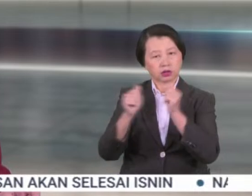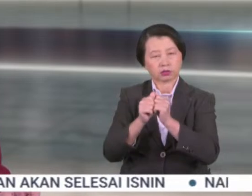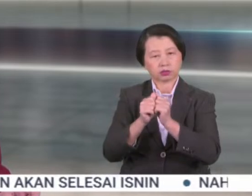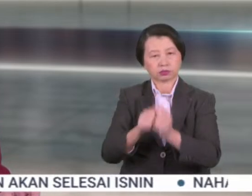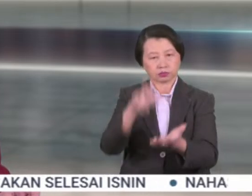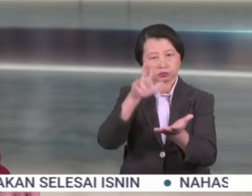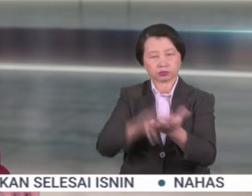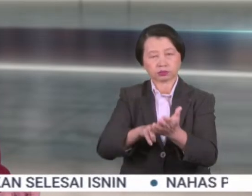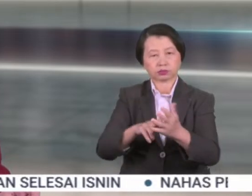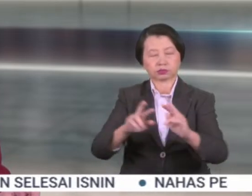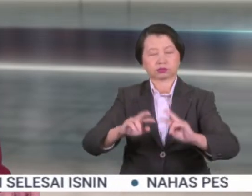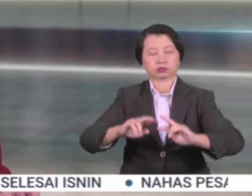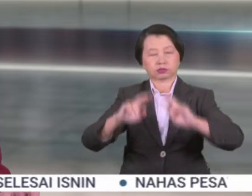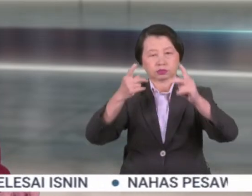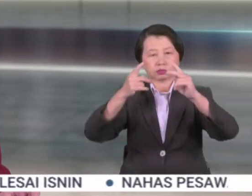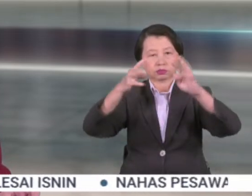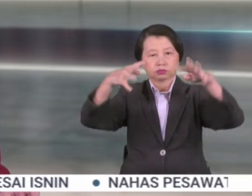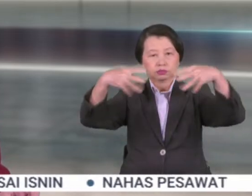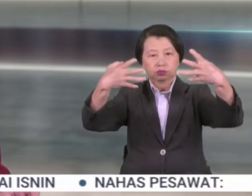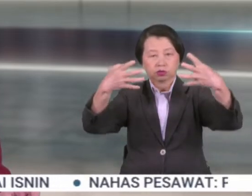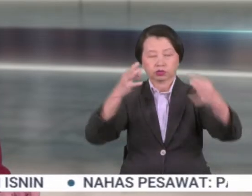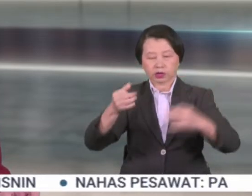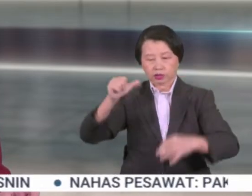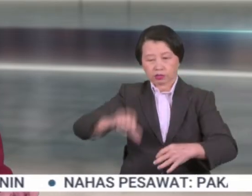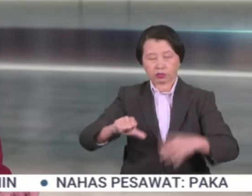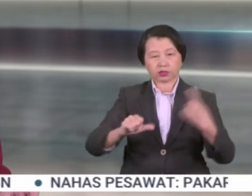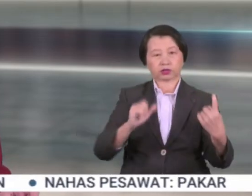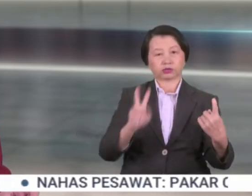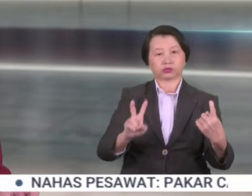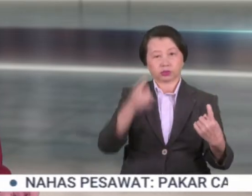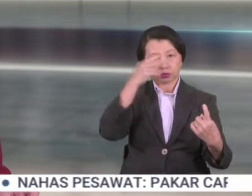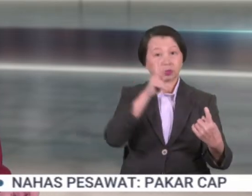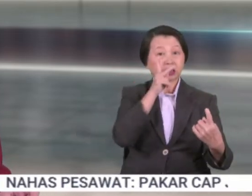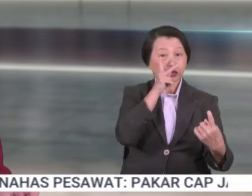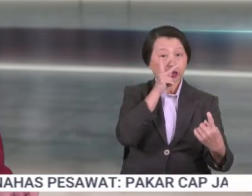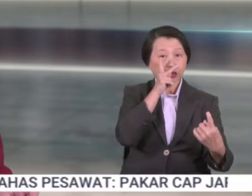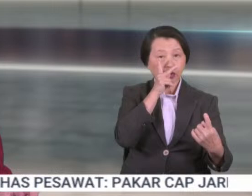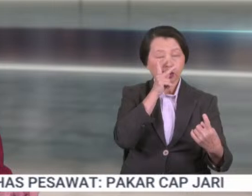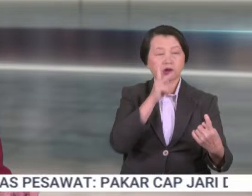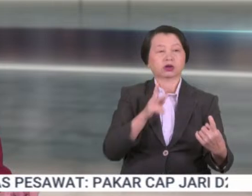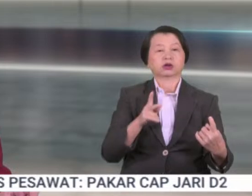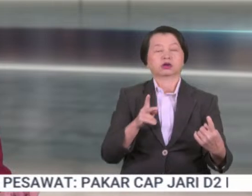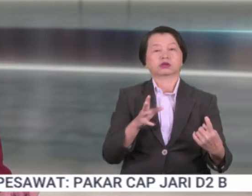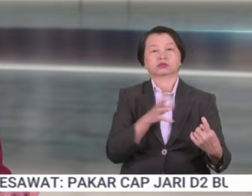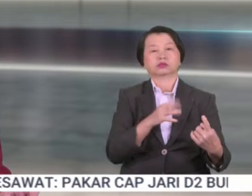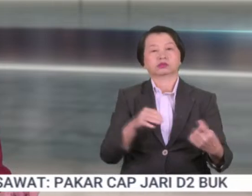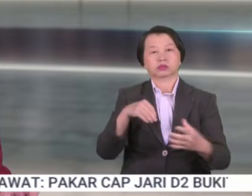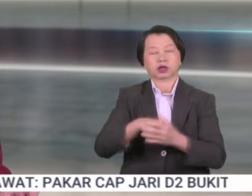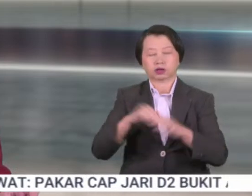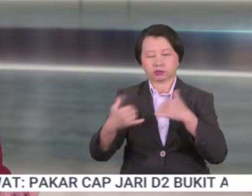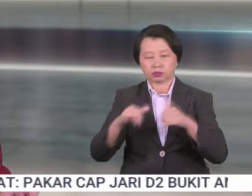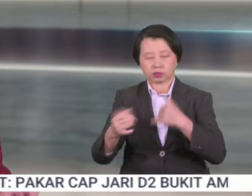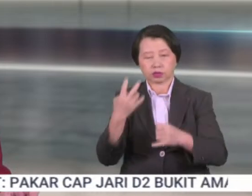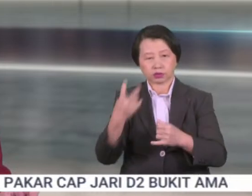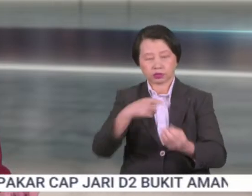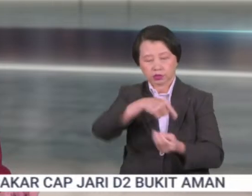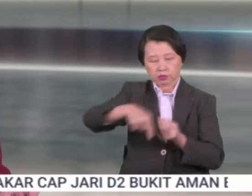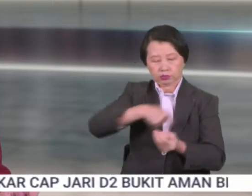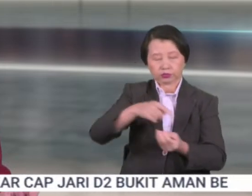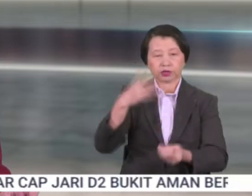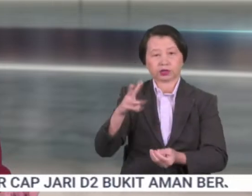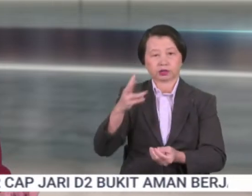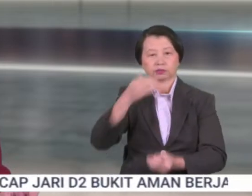mengesahkan slot ke suku akhir biarpun tewas sat du kepada Kedah Darul aman kdc dalam aksi kedua pusingan